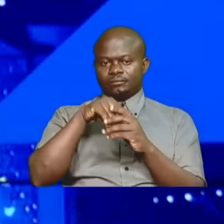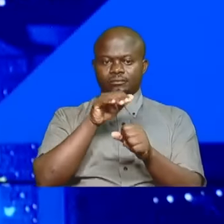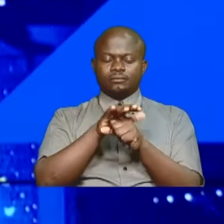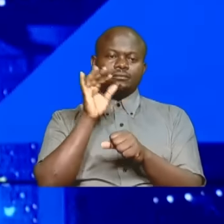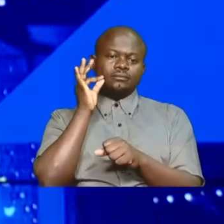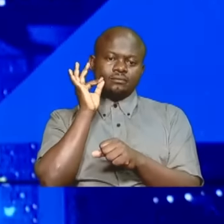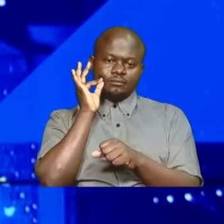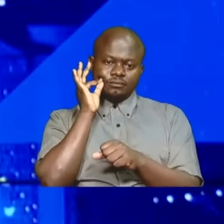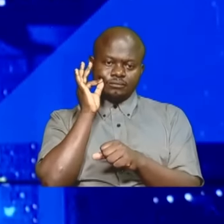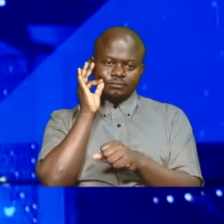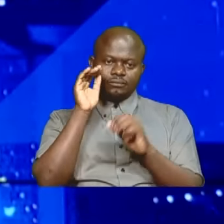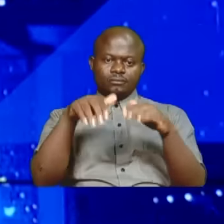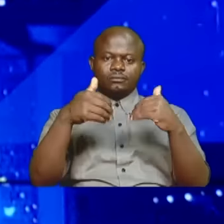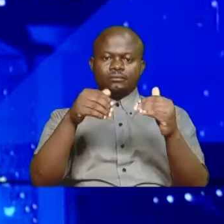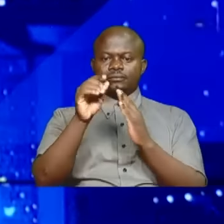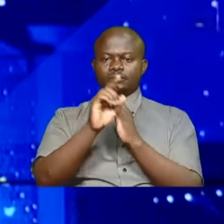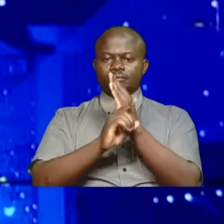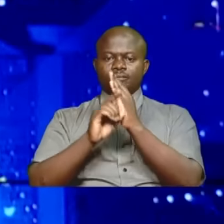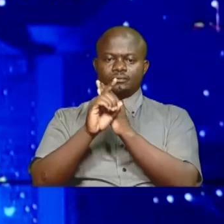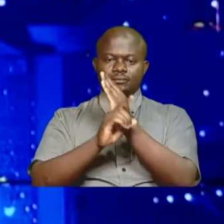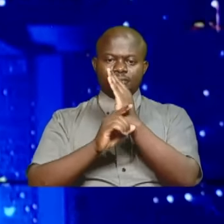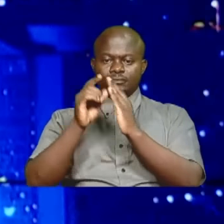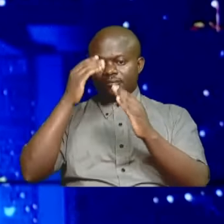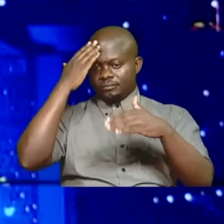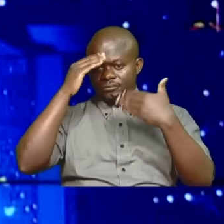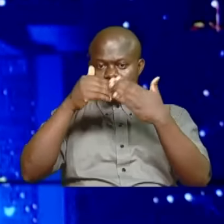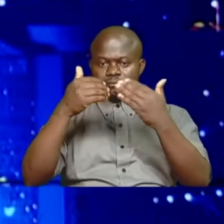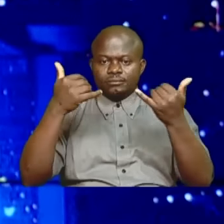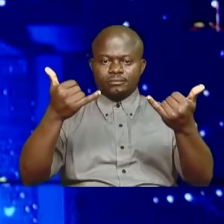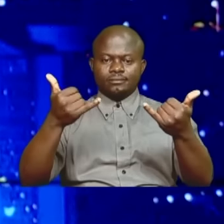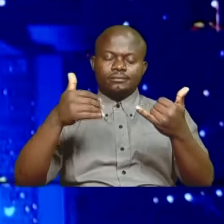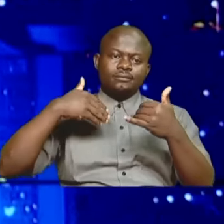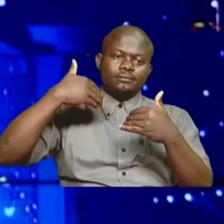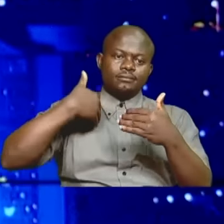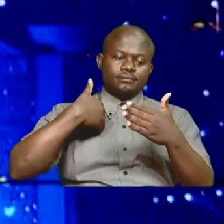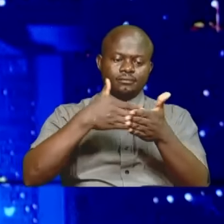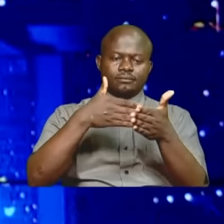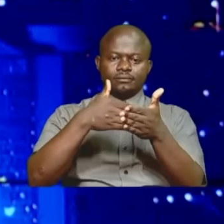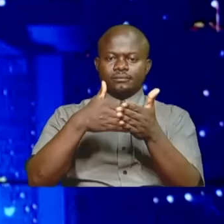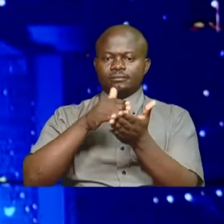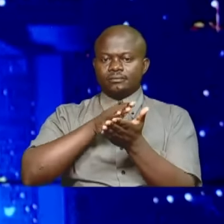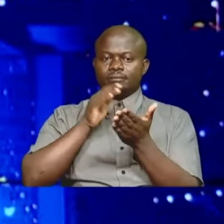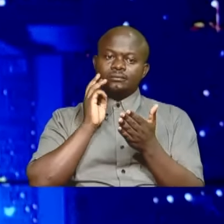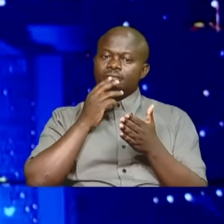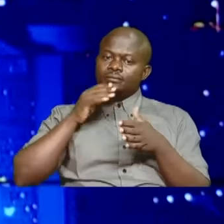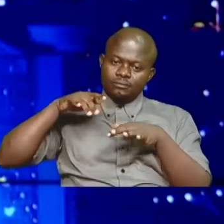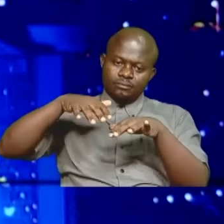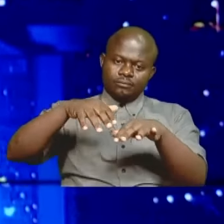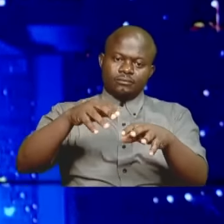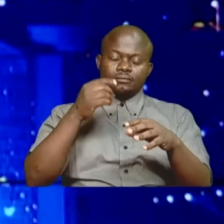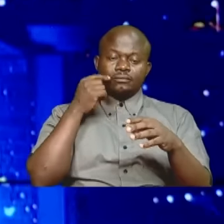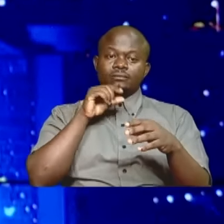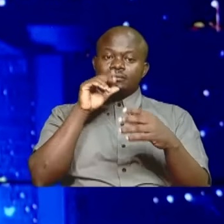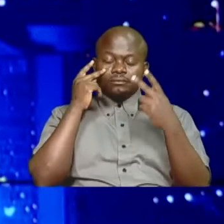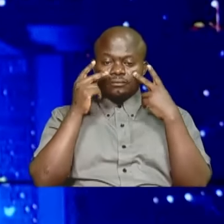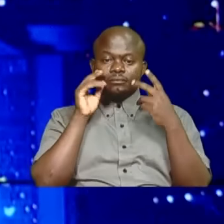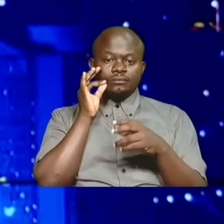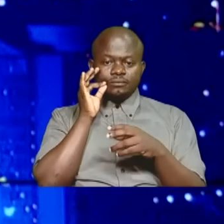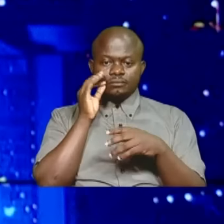iby'imbuto biri guterwa muri aka karere, dore ko ngo bahuraga n'ibibazo by'isuri, kutabona imbuto zo kurya